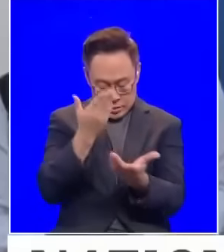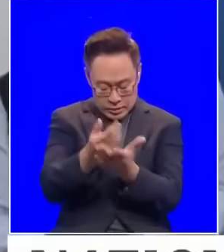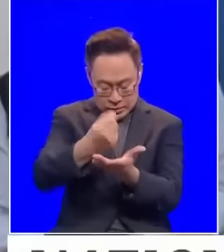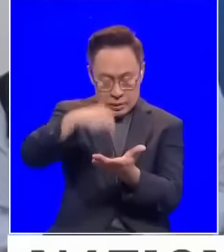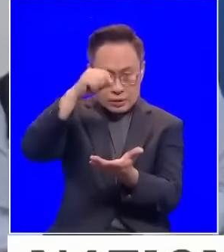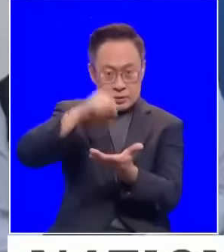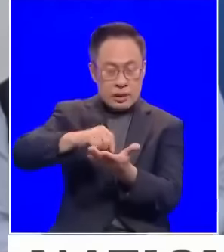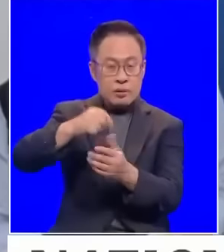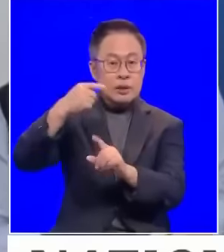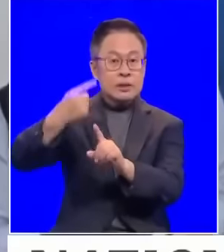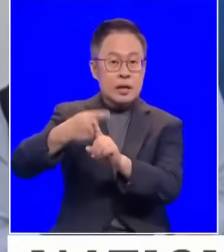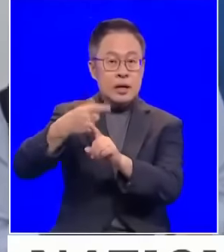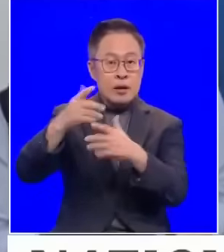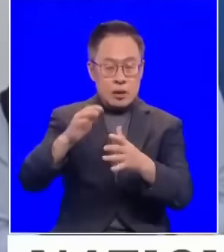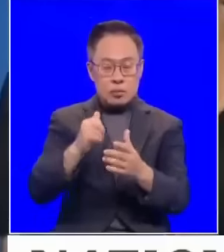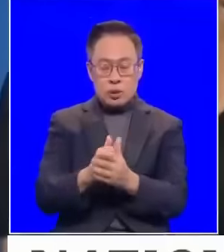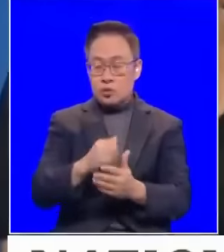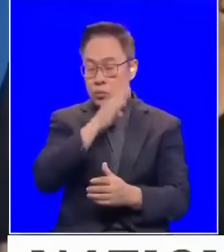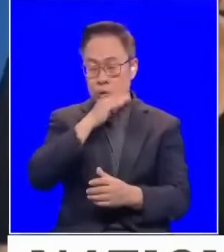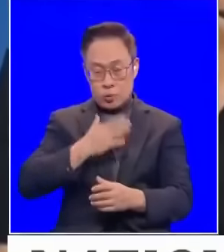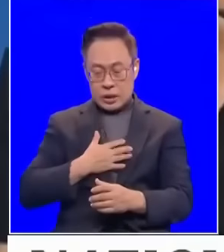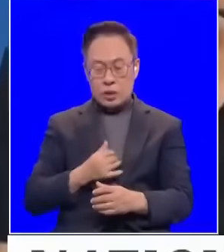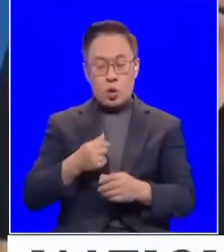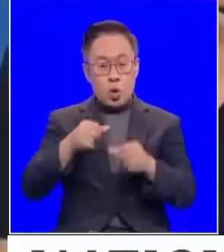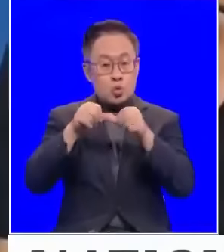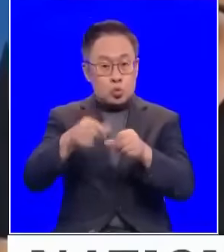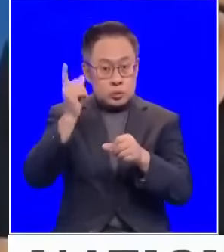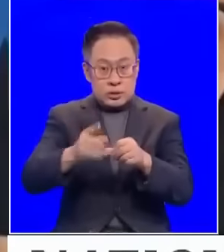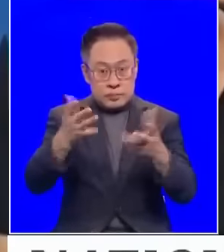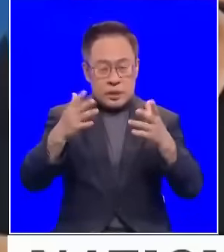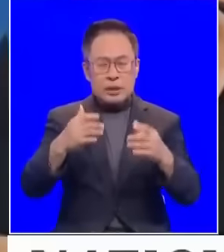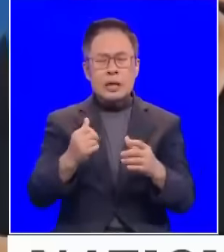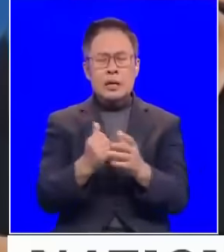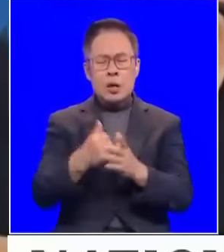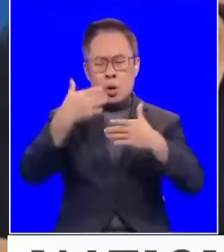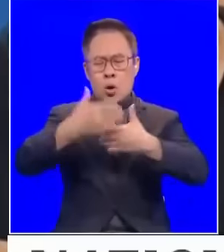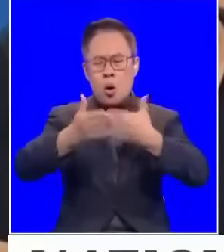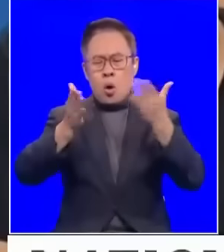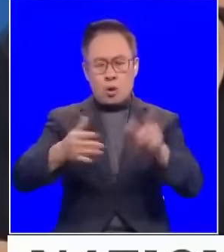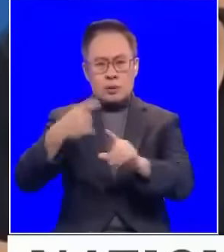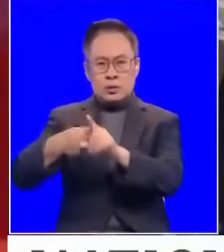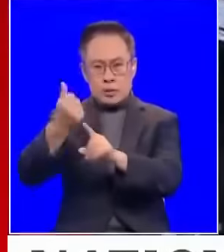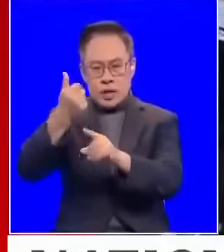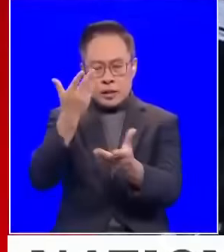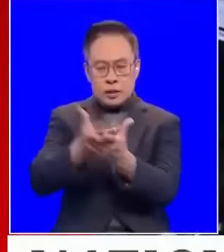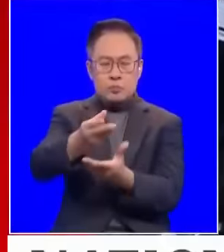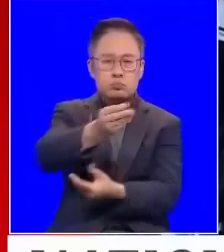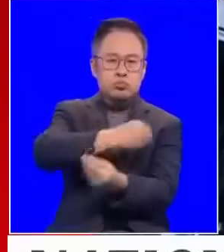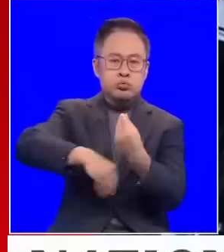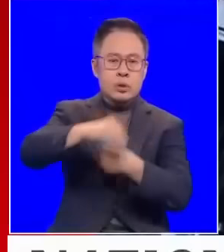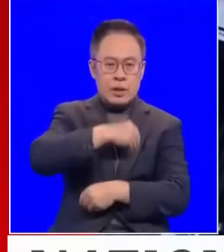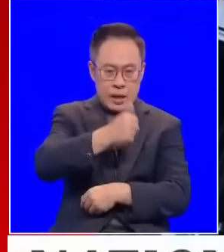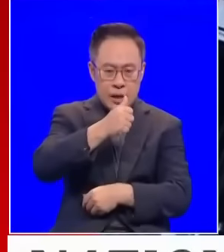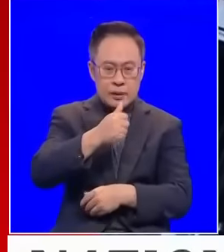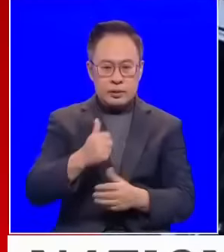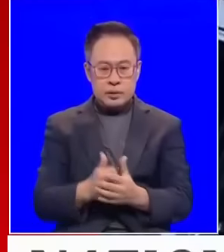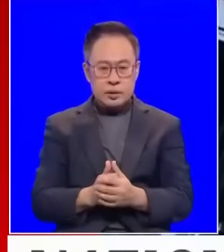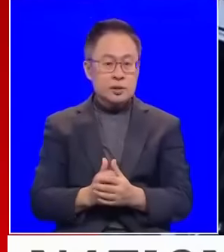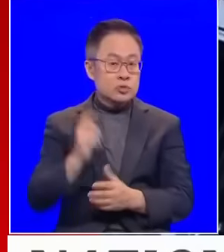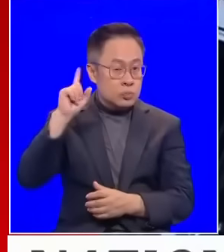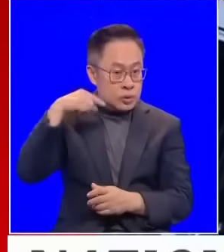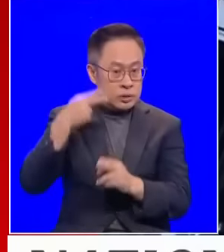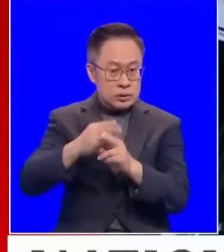การและไม่ได้มาอยู่เองจะมีลูกค้าของโครงการมาเช่าอยู่ทำให้มีรายได้ในส่วนนี้ด้วยคุณจอยบอกคุณจอยก็ซื้อไว้1